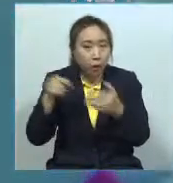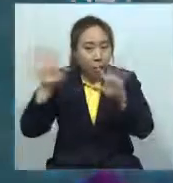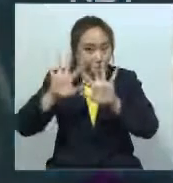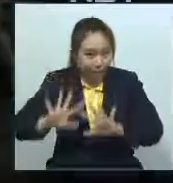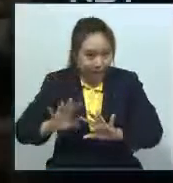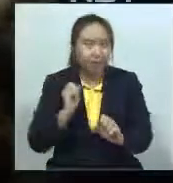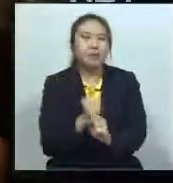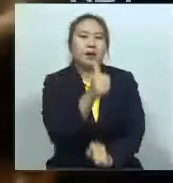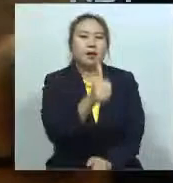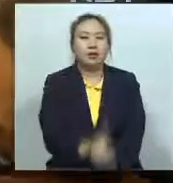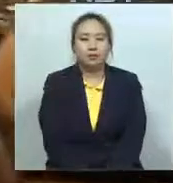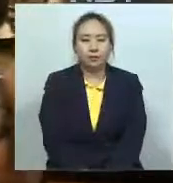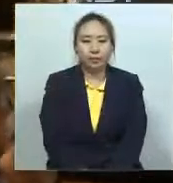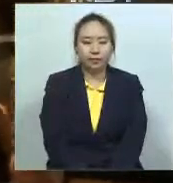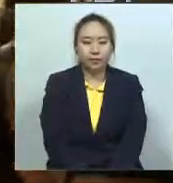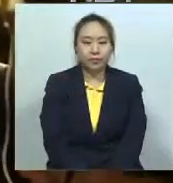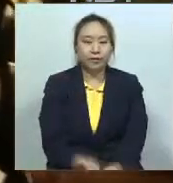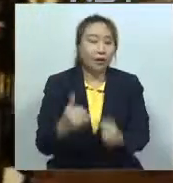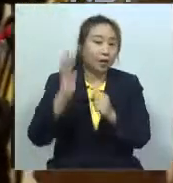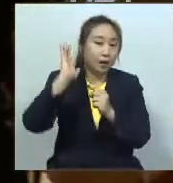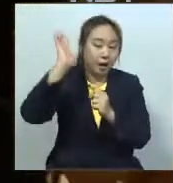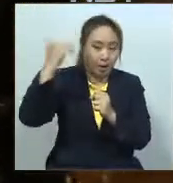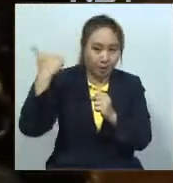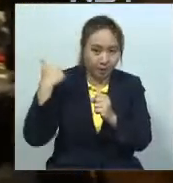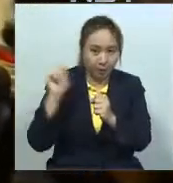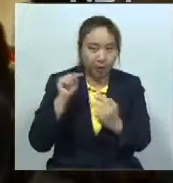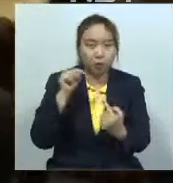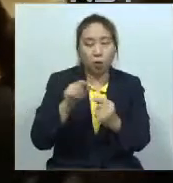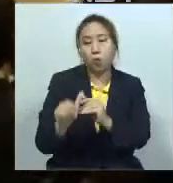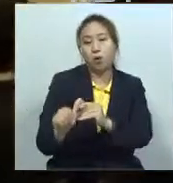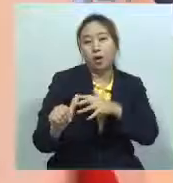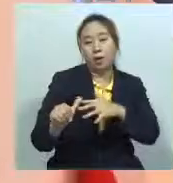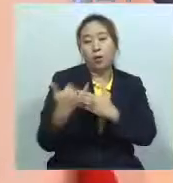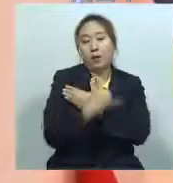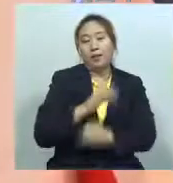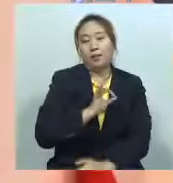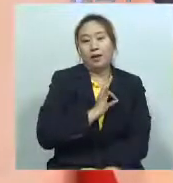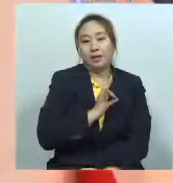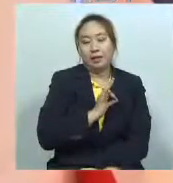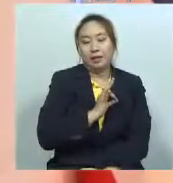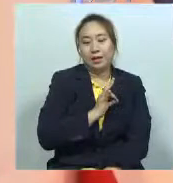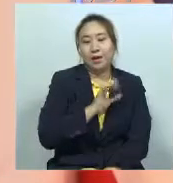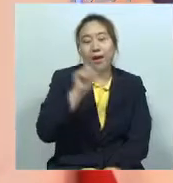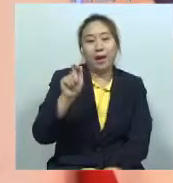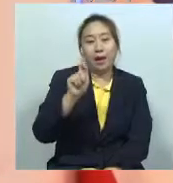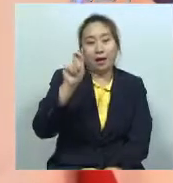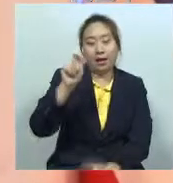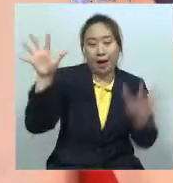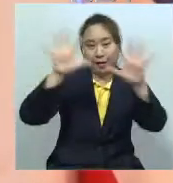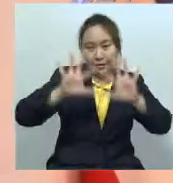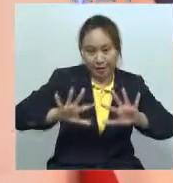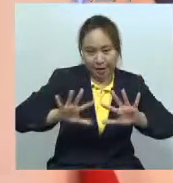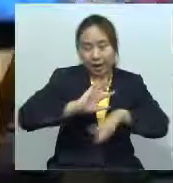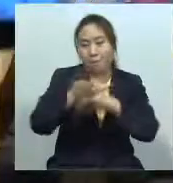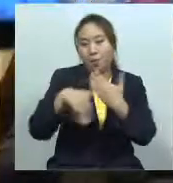าย การแถลงดังกล่าวมีขึ้นหลังผู้นำชาติสมาชิกสมาคมประชาชาติแห่งเอเชียตะวันออกเฉียงใต้หรืออาเซียนทั้ง